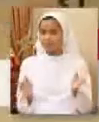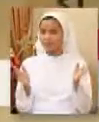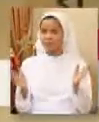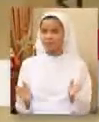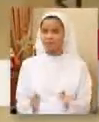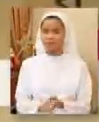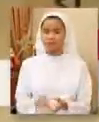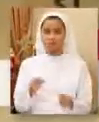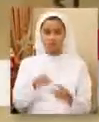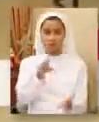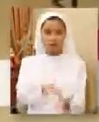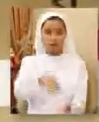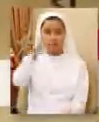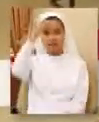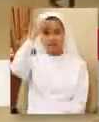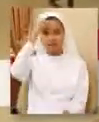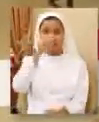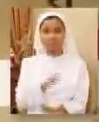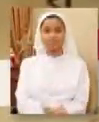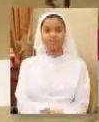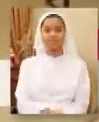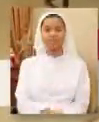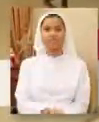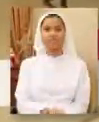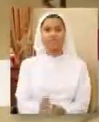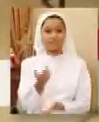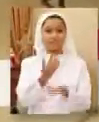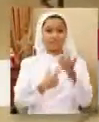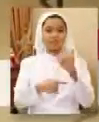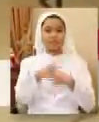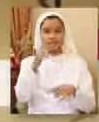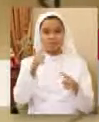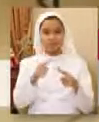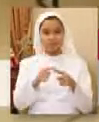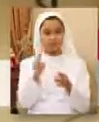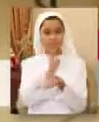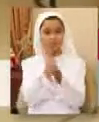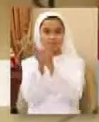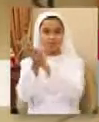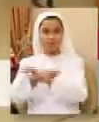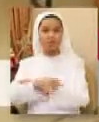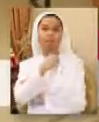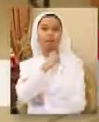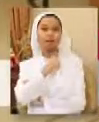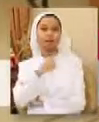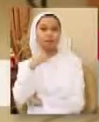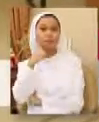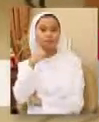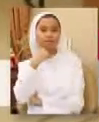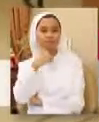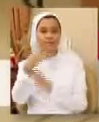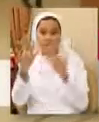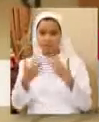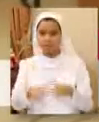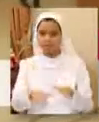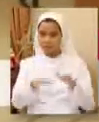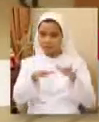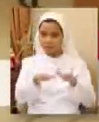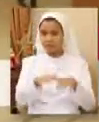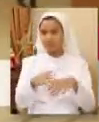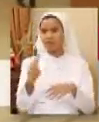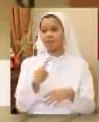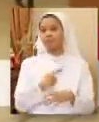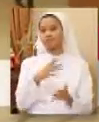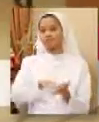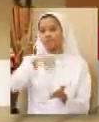lang. Oo, na. Simulan natin sa pre-college. Yes, pre-college. So. Para marami na silang sign pag-ordain na sila. Already na